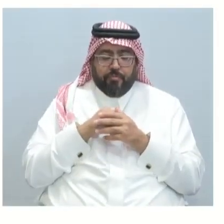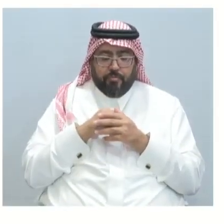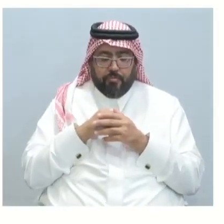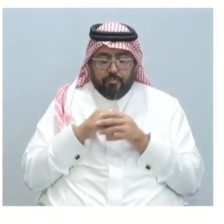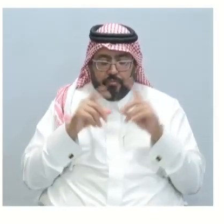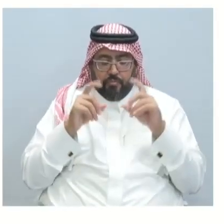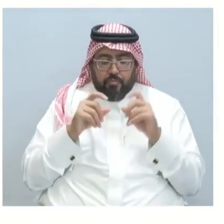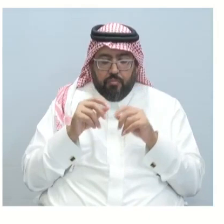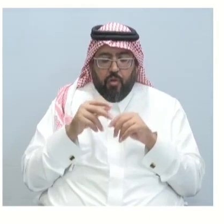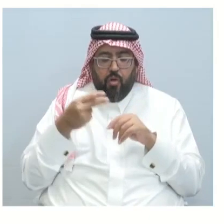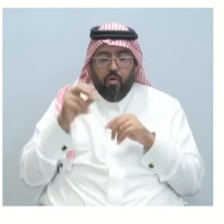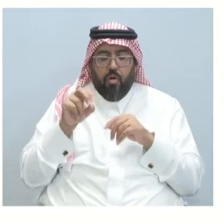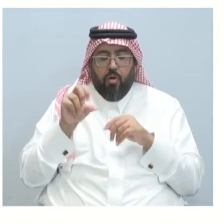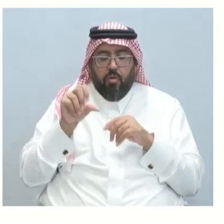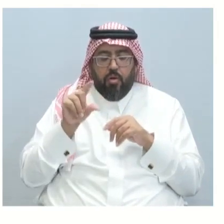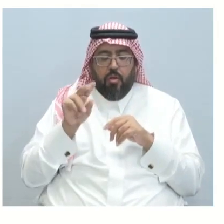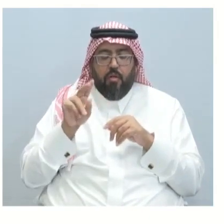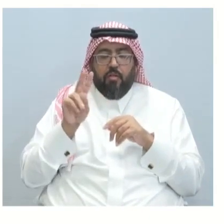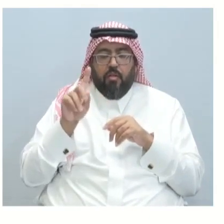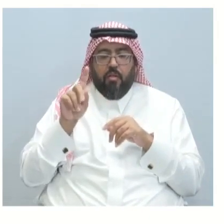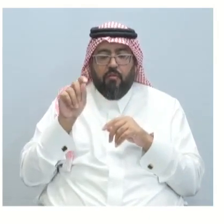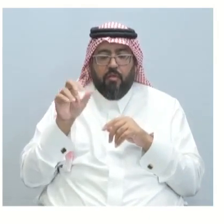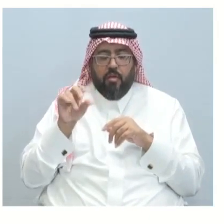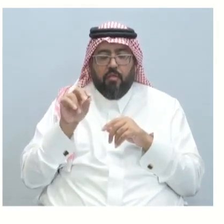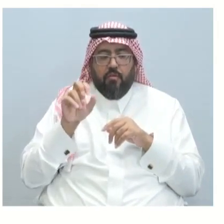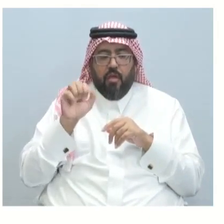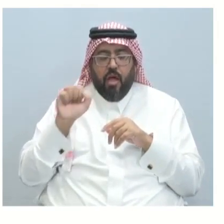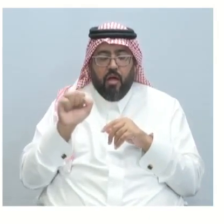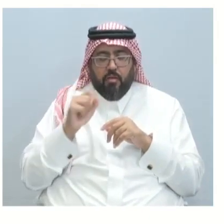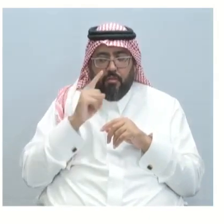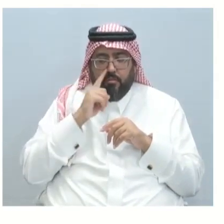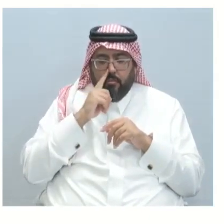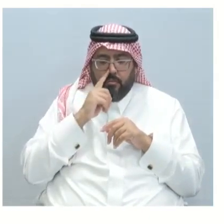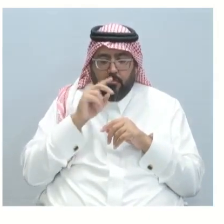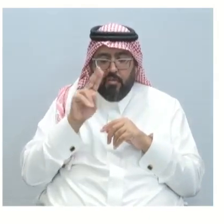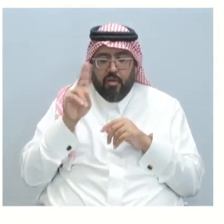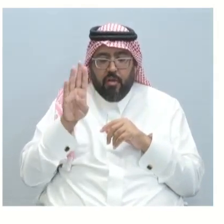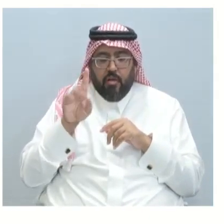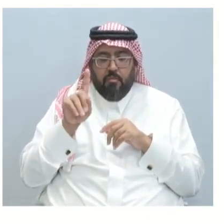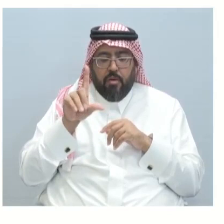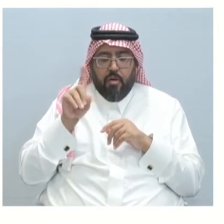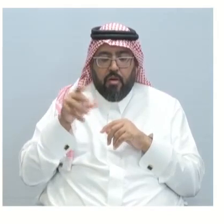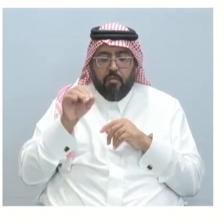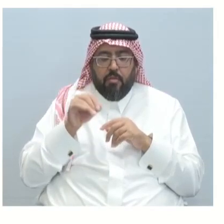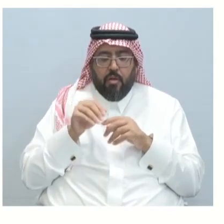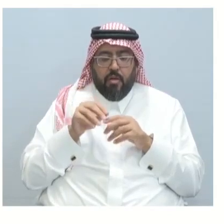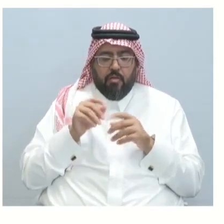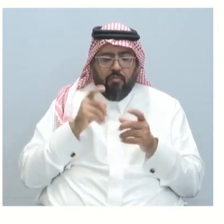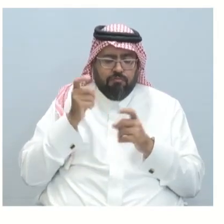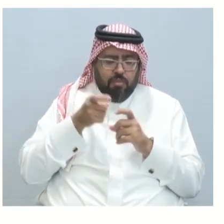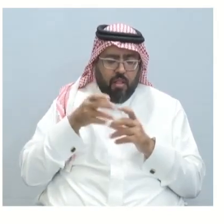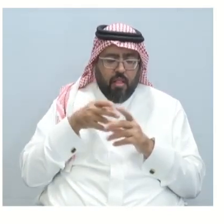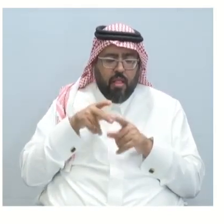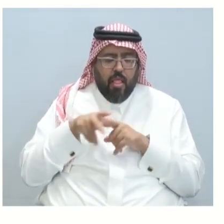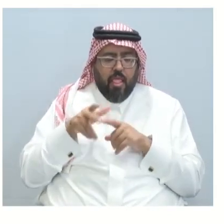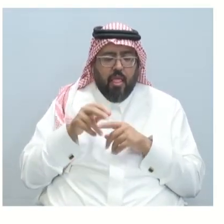صور وعقوق الوالدين التفريط في حقهما ايضا من الصور ترك برهما ايصال الاذى اليهما سواء كان